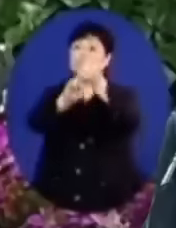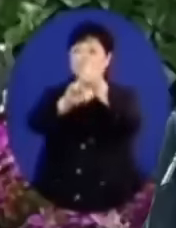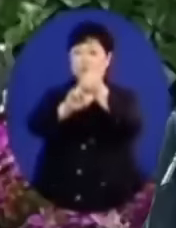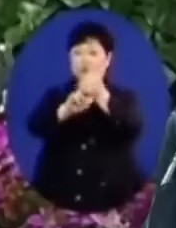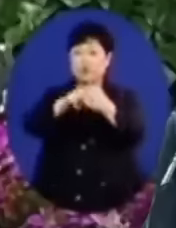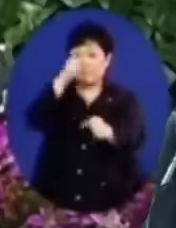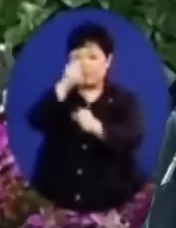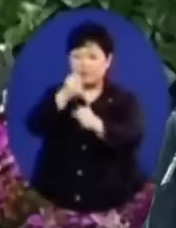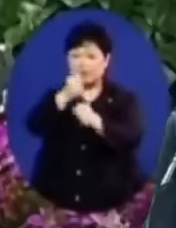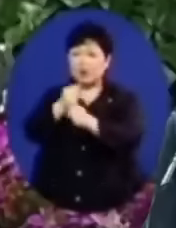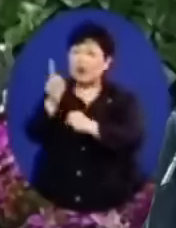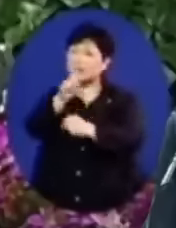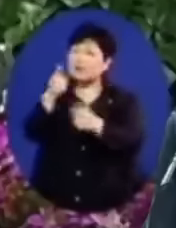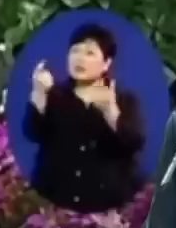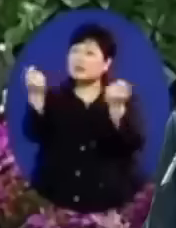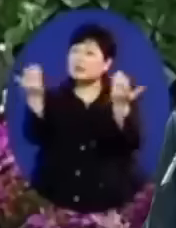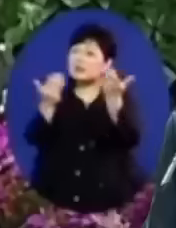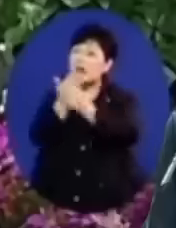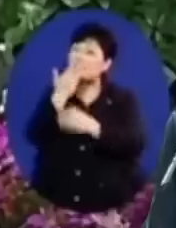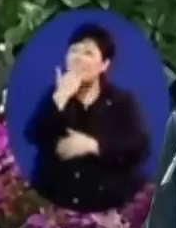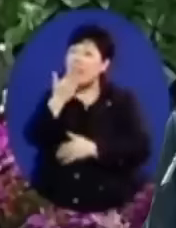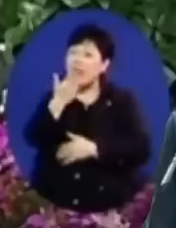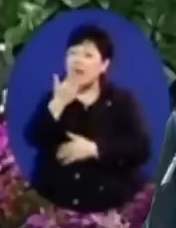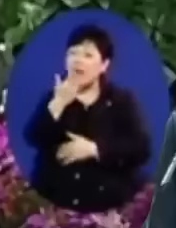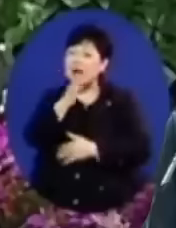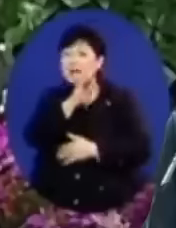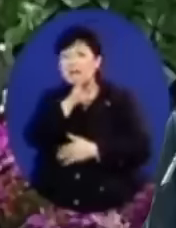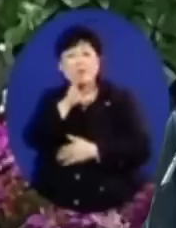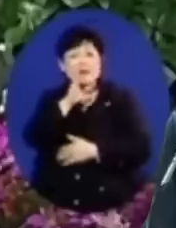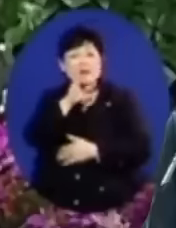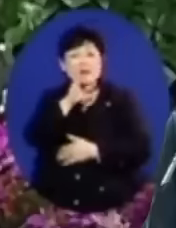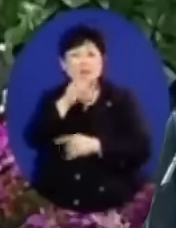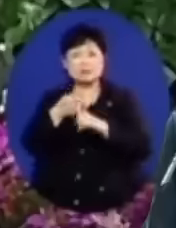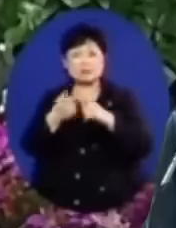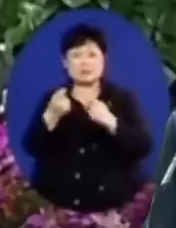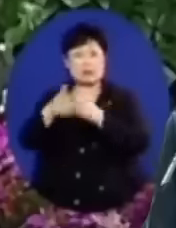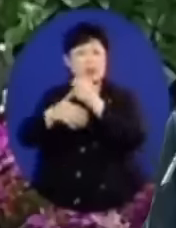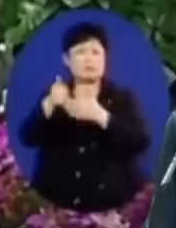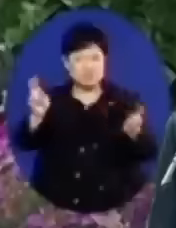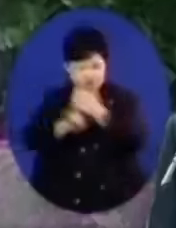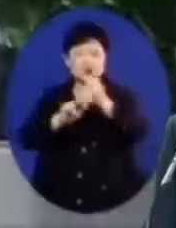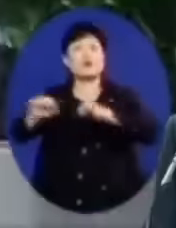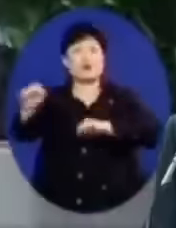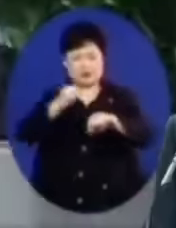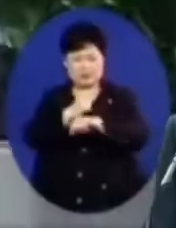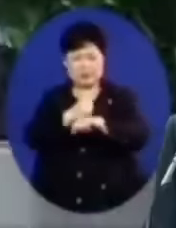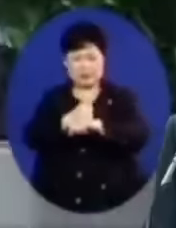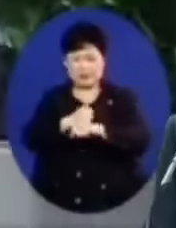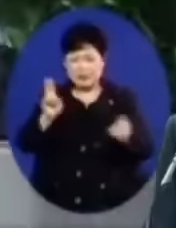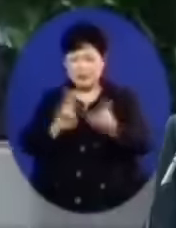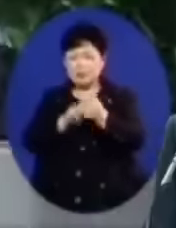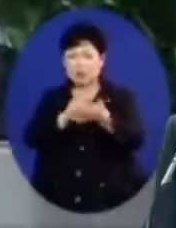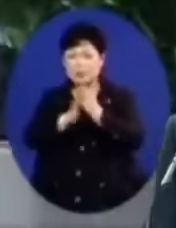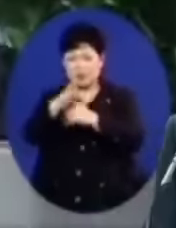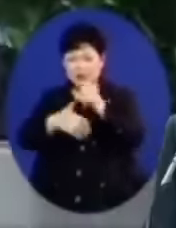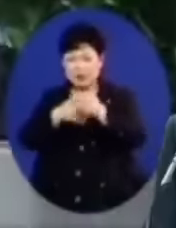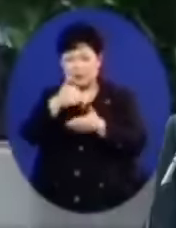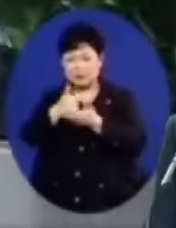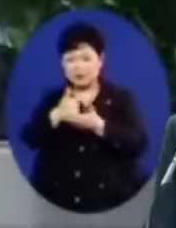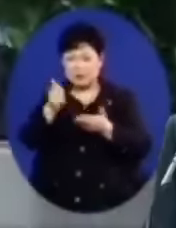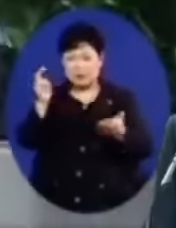낸들 어떤 그런 일이 있을 수 있느냐. 여러분 하나님은 기적을 행하시는 것입니다. 기적이 없는 하나님은 하나님이